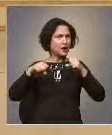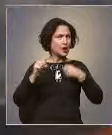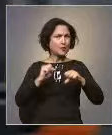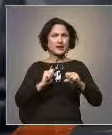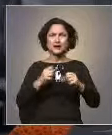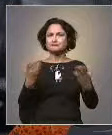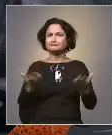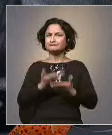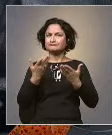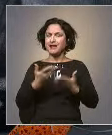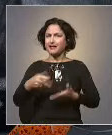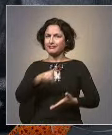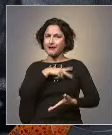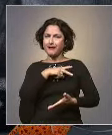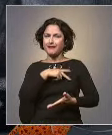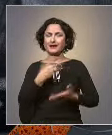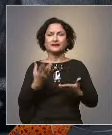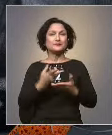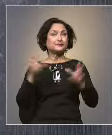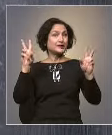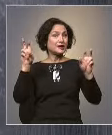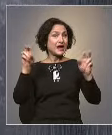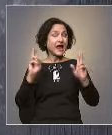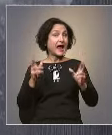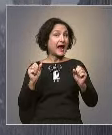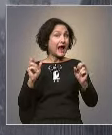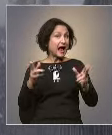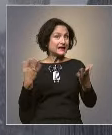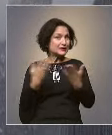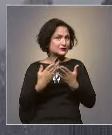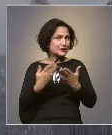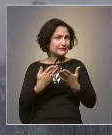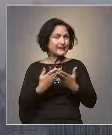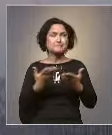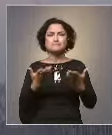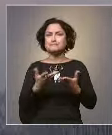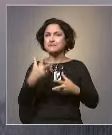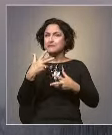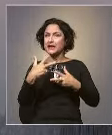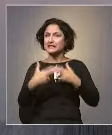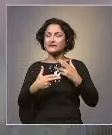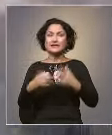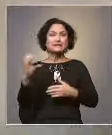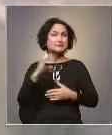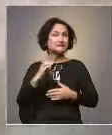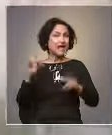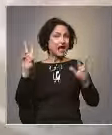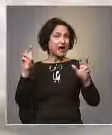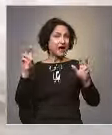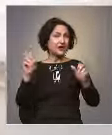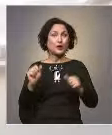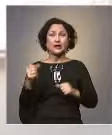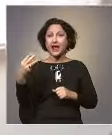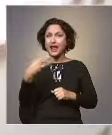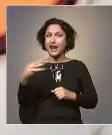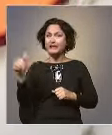състезания. В рубриката «Как да четем» представяме прекъсването на Самсара от Елена Алексиева.